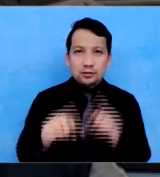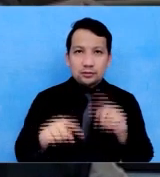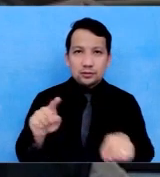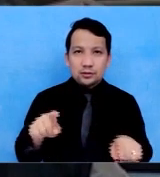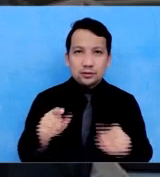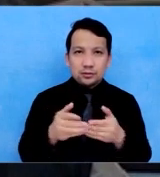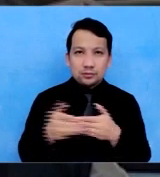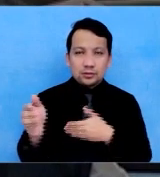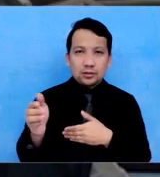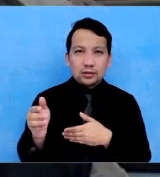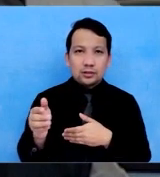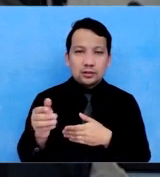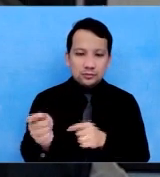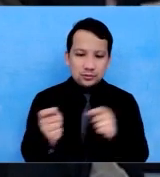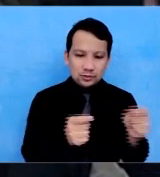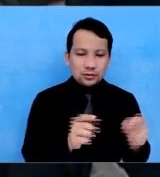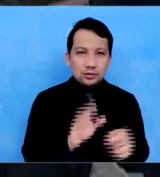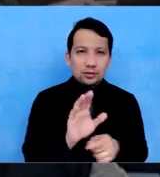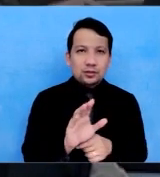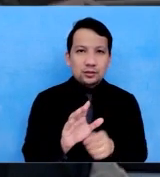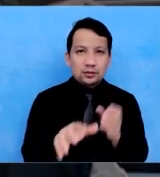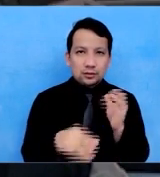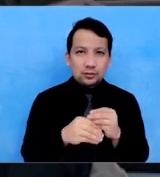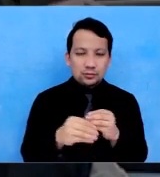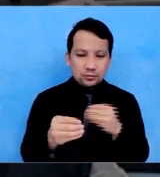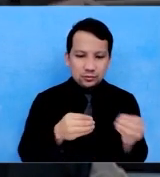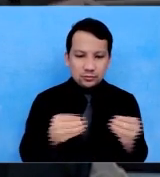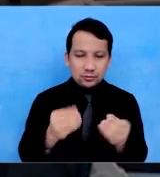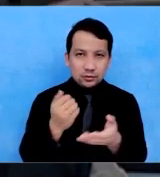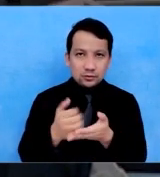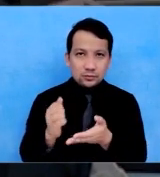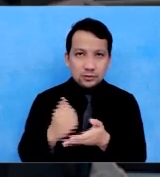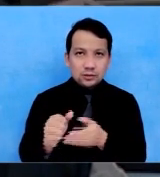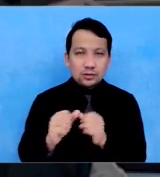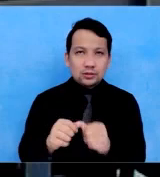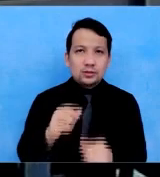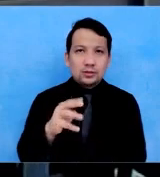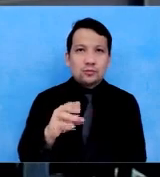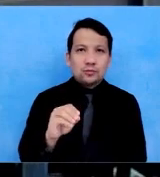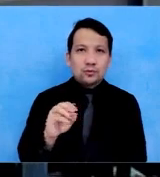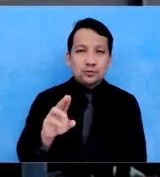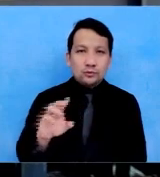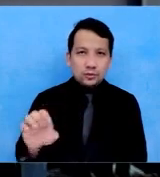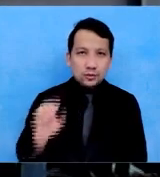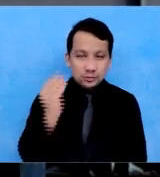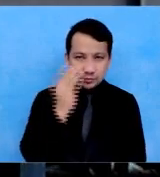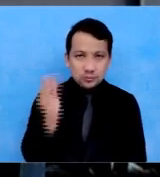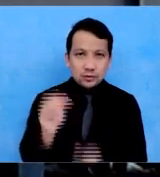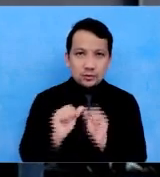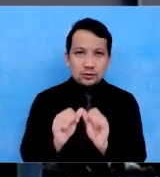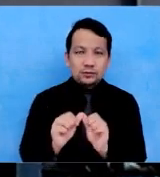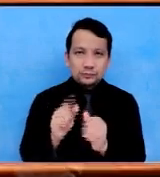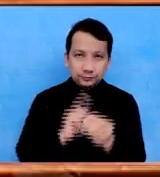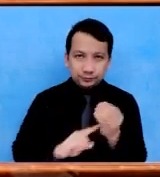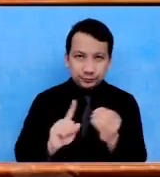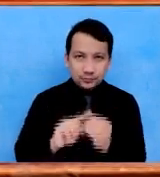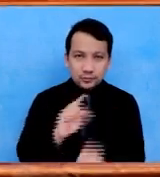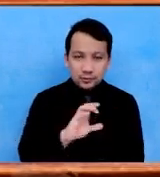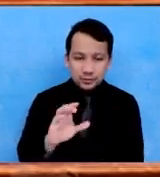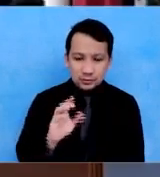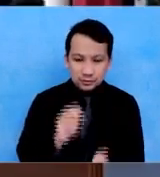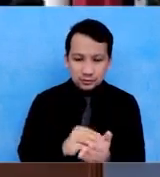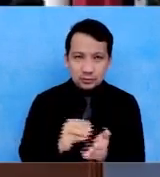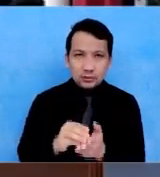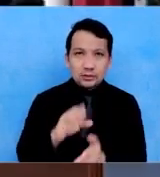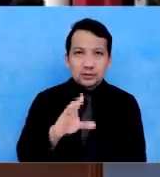o inilipat sa Maintenance and Other Operating Expenses o MOOE. Kabilang na rito ang 100 million pesos na CIF